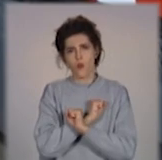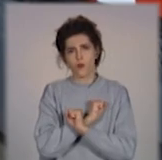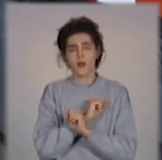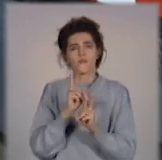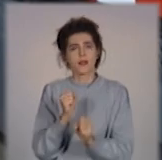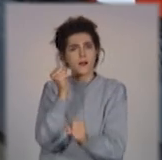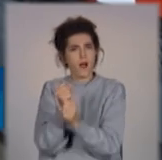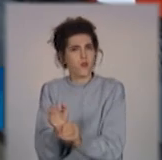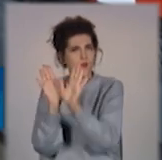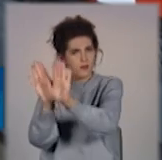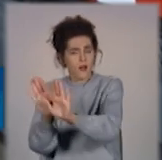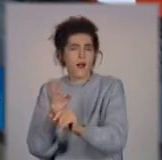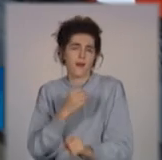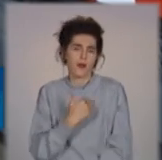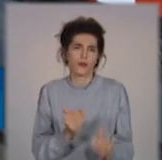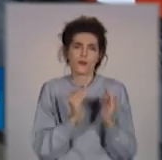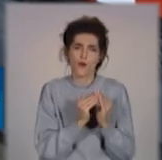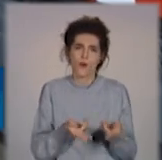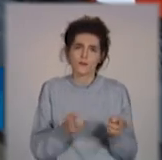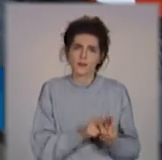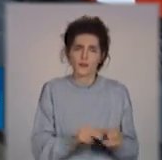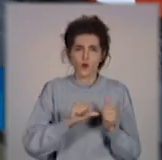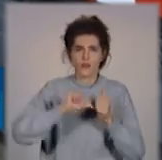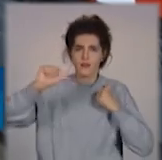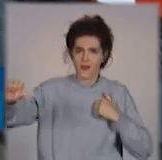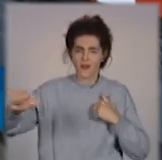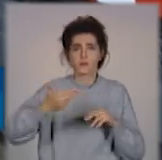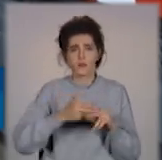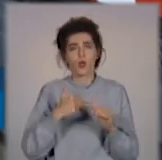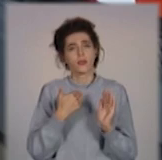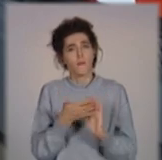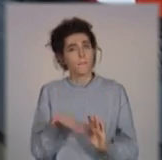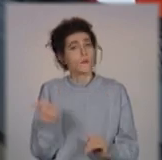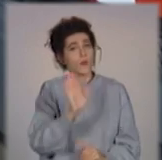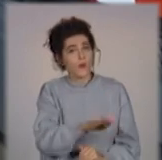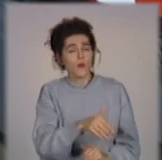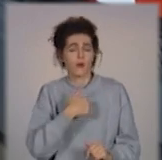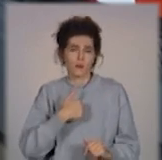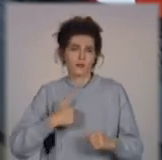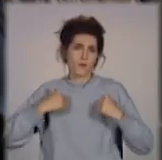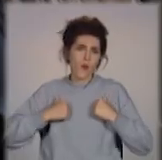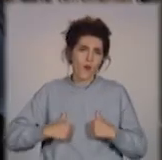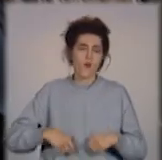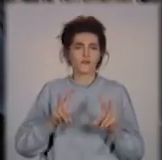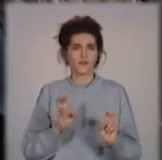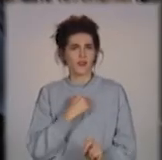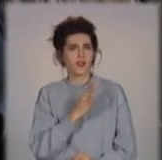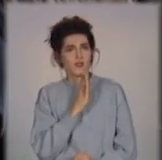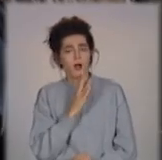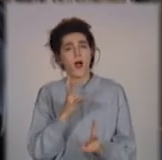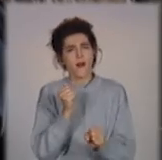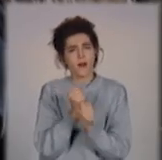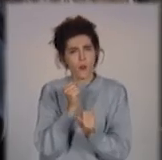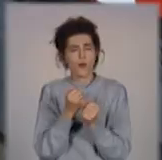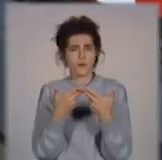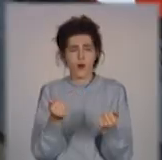на роботі. В будь-якому розкладі. Приходячи додому, ми вже інші жінки. Професія